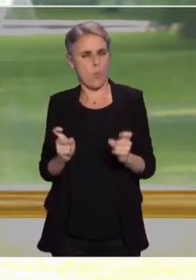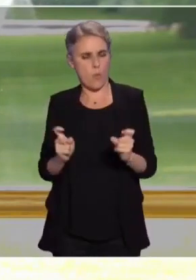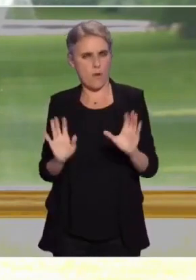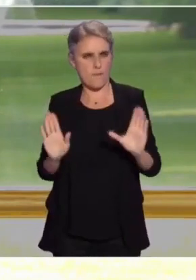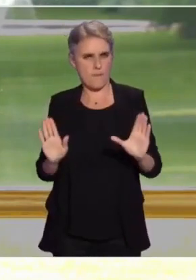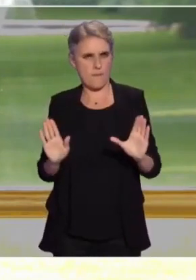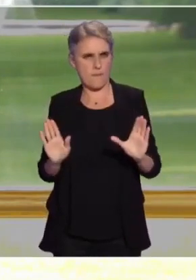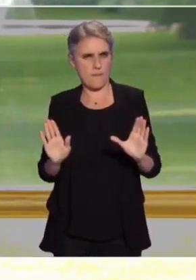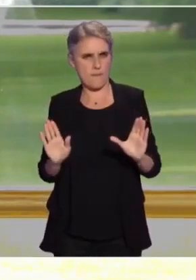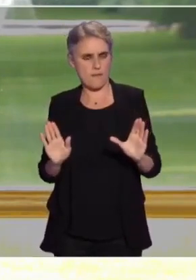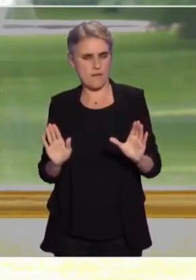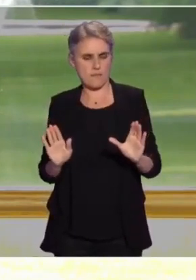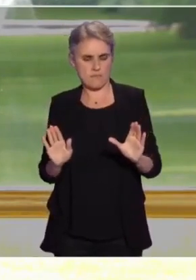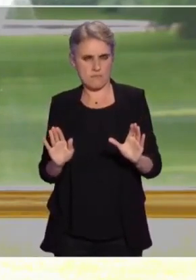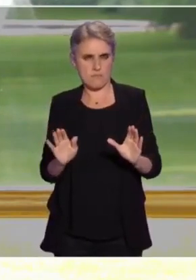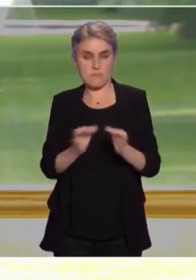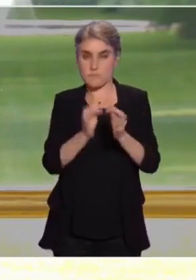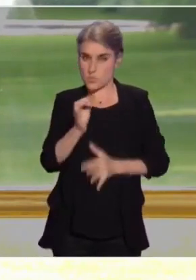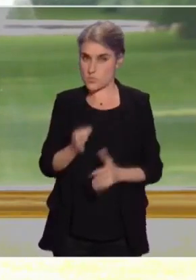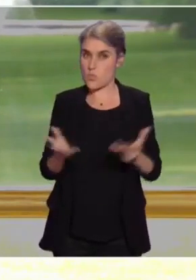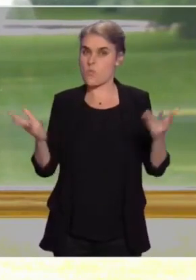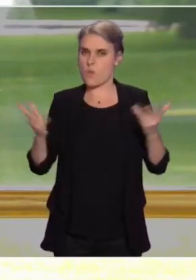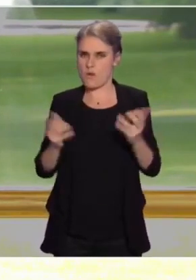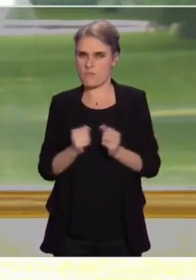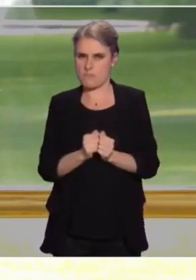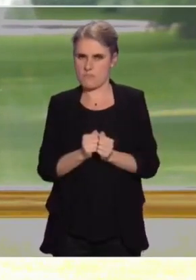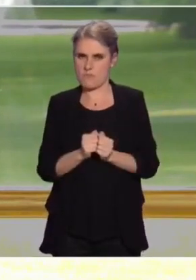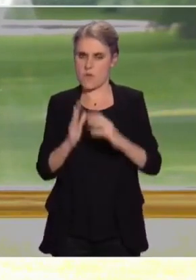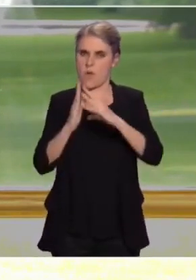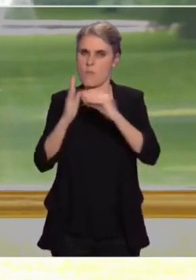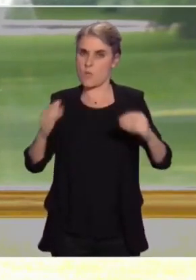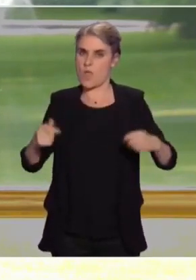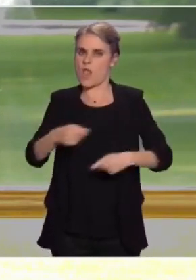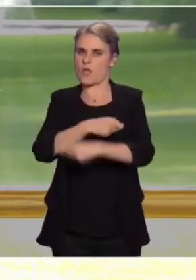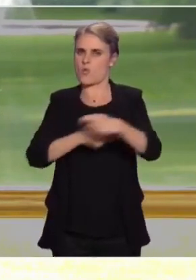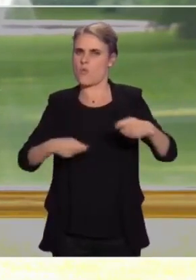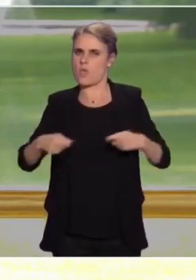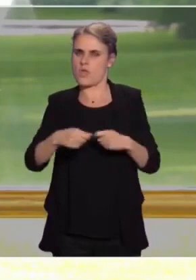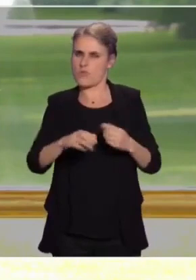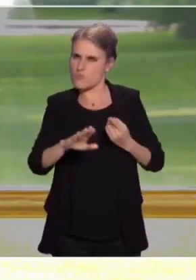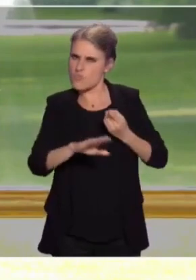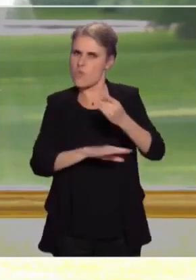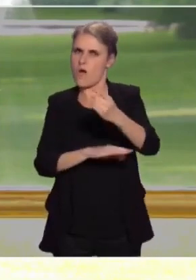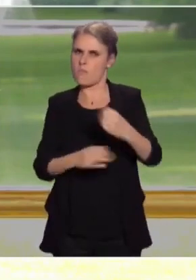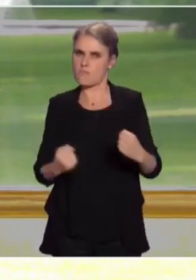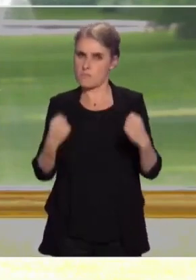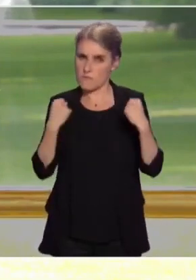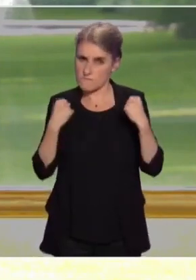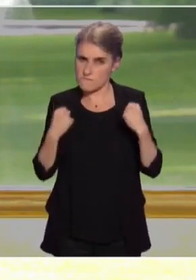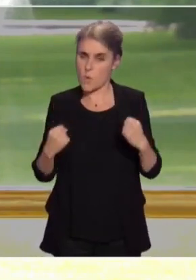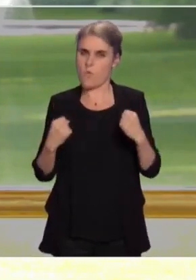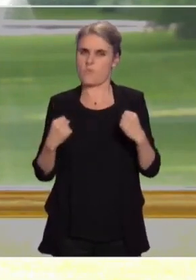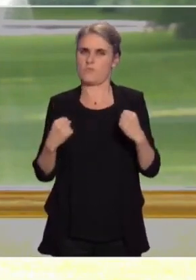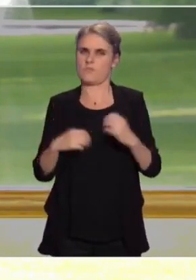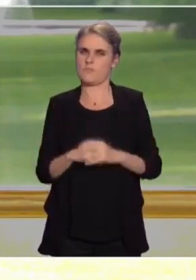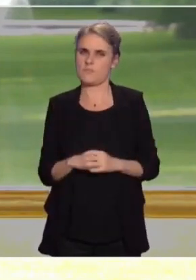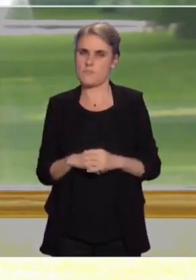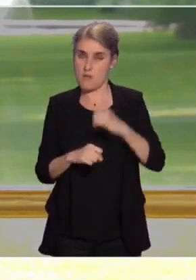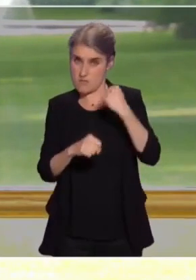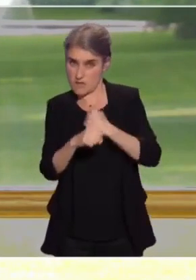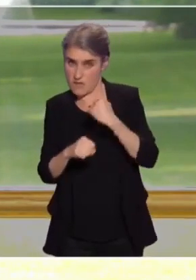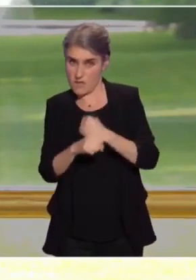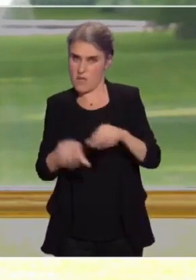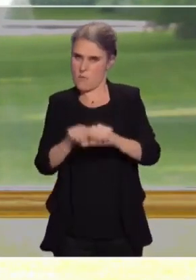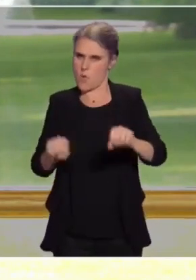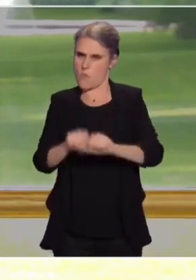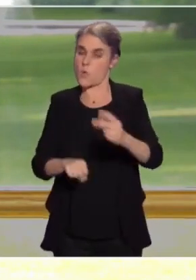seule réponse est de bâtir un modèle économique durable plus fort de travail et de produire davantage